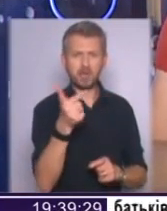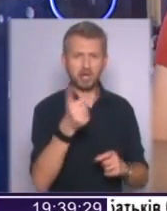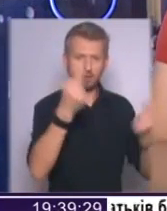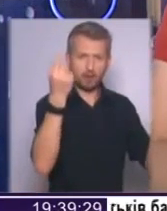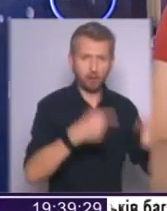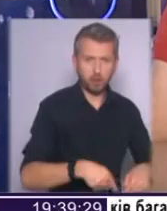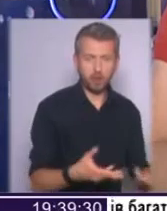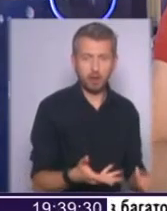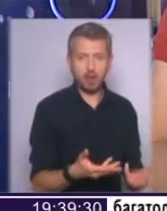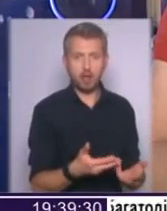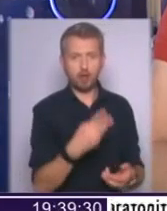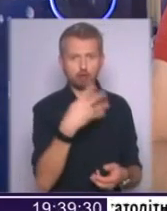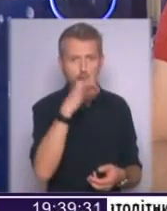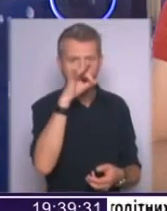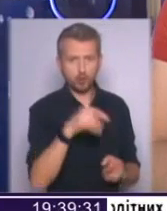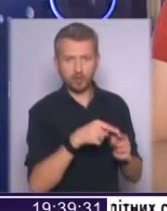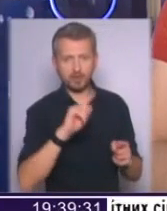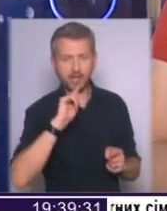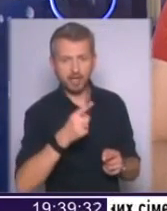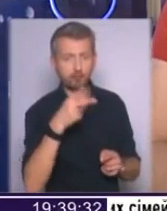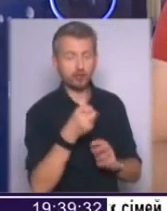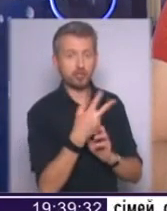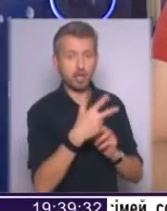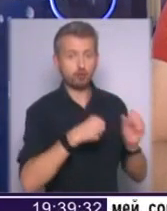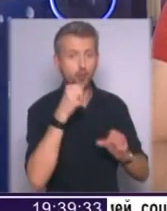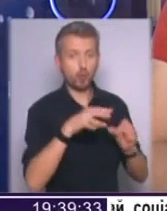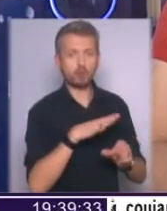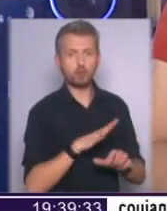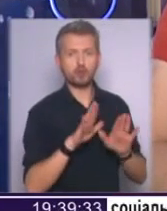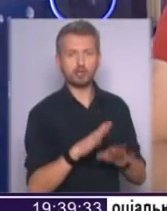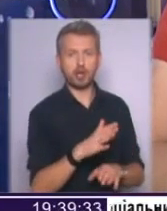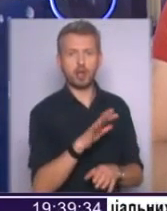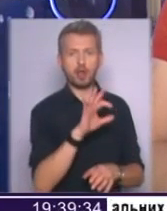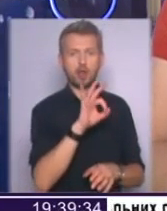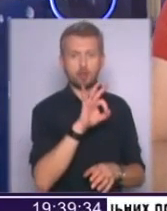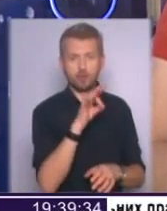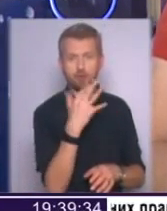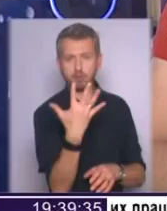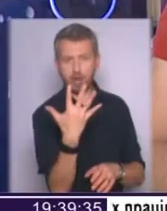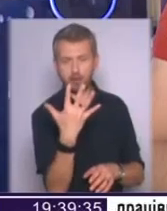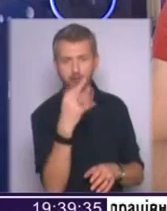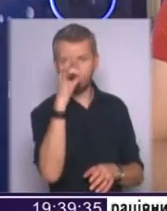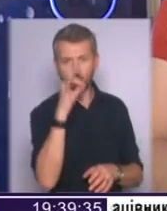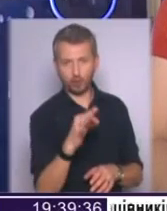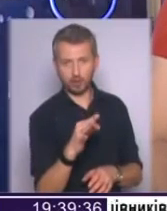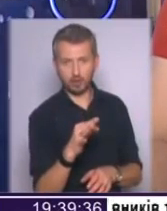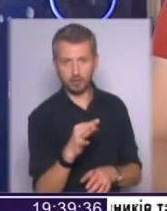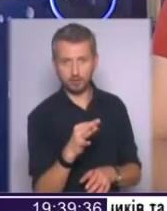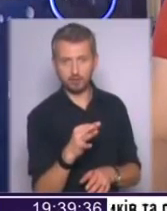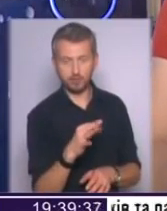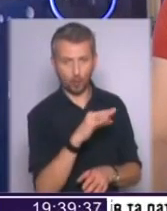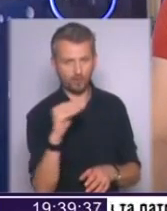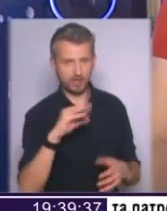Тобто 40% за рік. У 2013 році було лише 0,5%. Ну, офіційна статистика. Да? Тобто, ну,